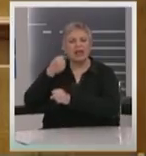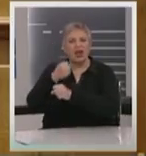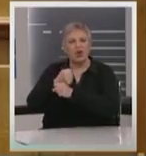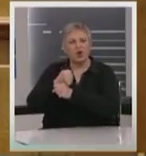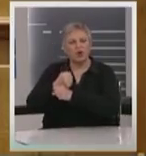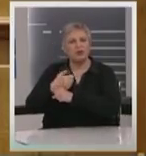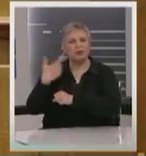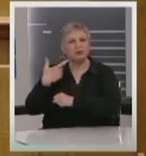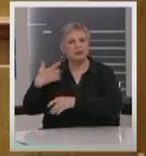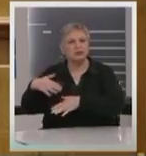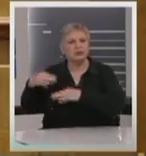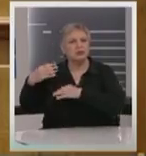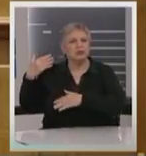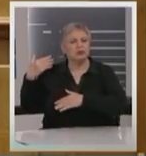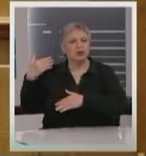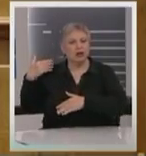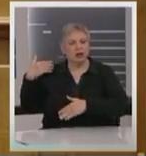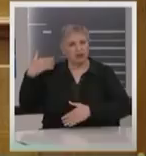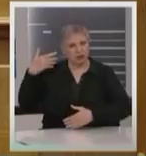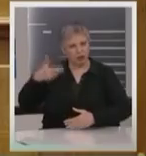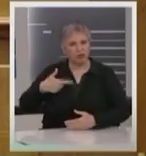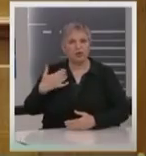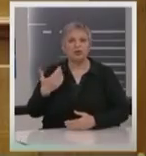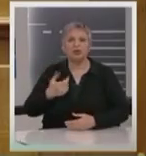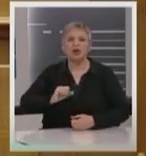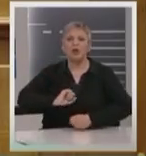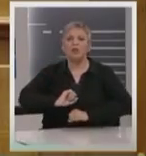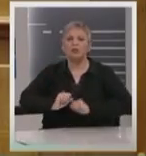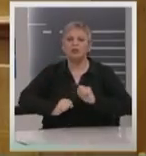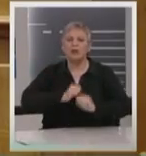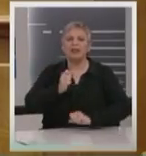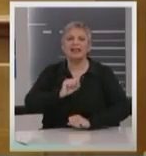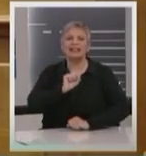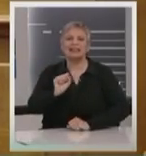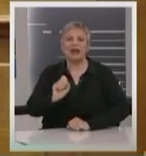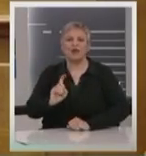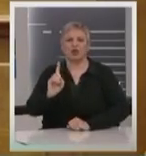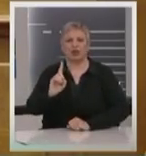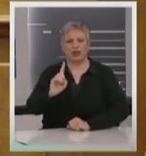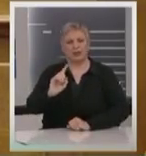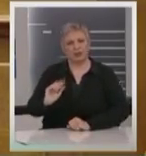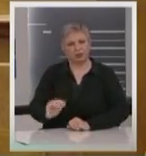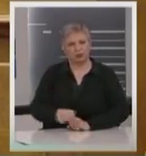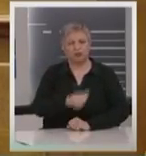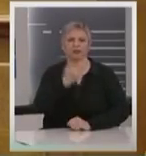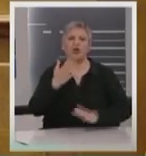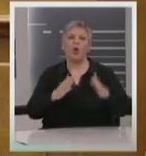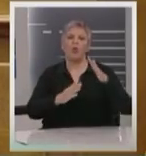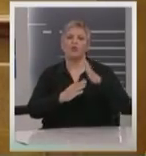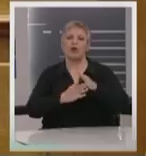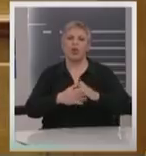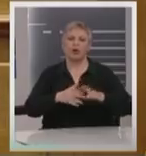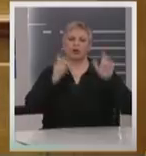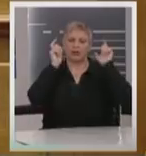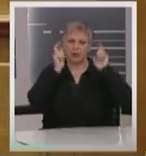τότε που η απόπειρα εκλογής του Σταύρου Δήμα στην Προεδρία της Δημοκρατίας απέβη